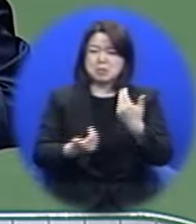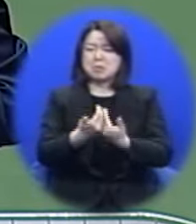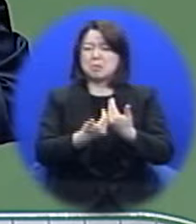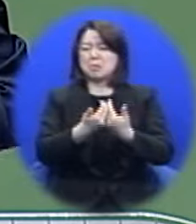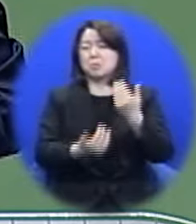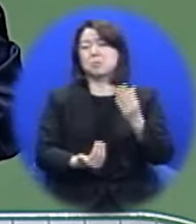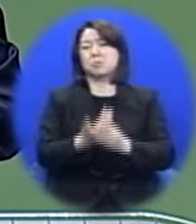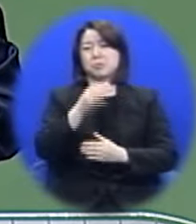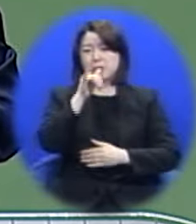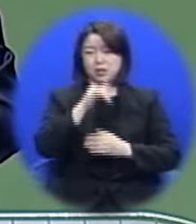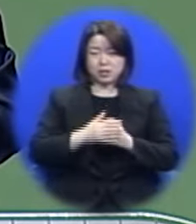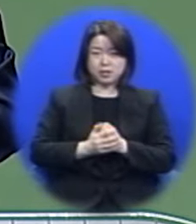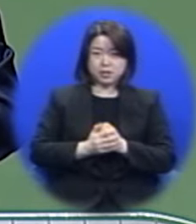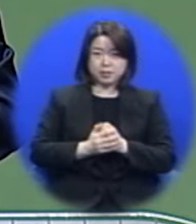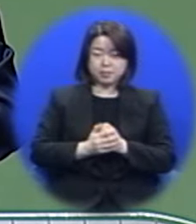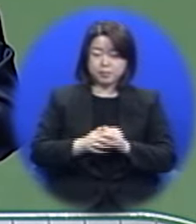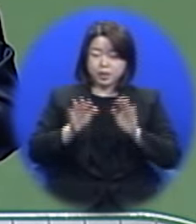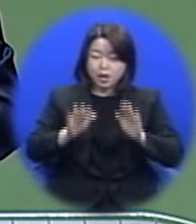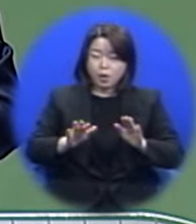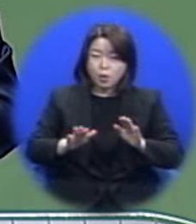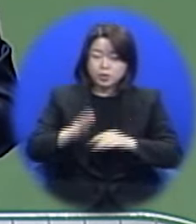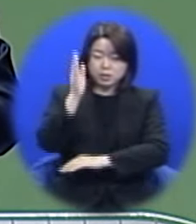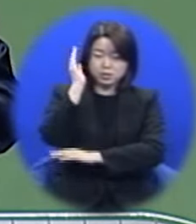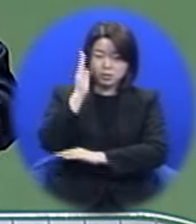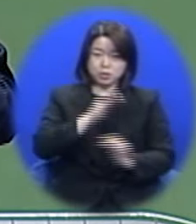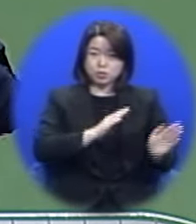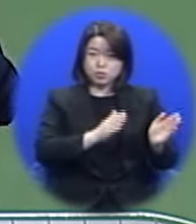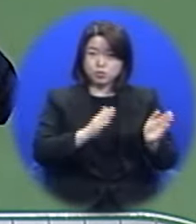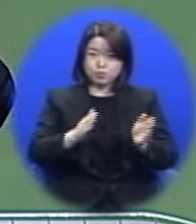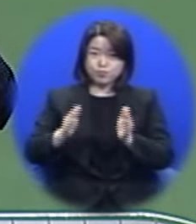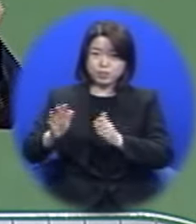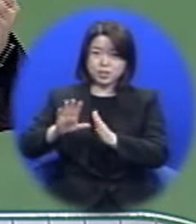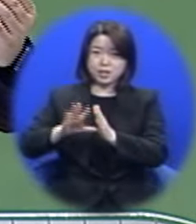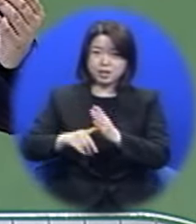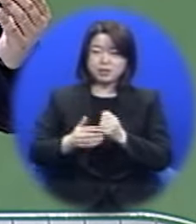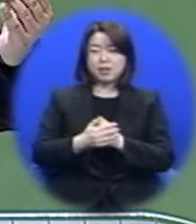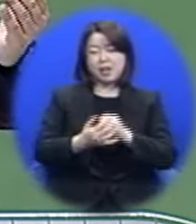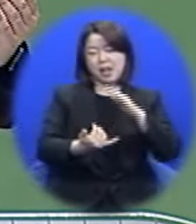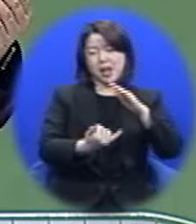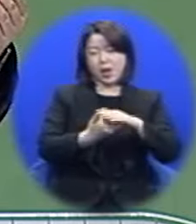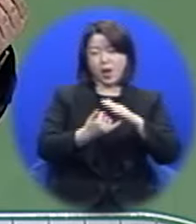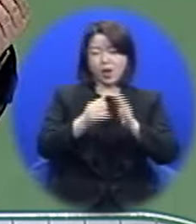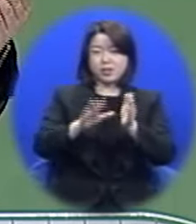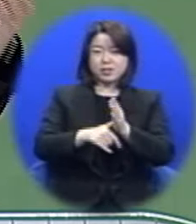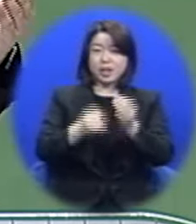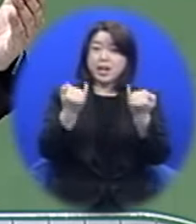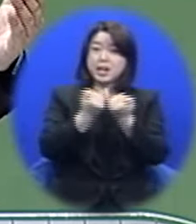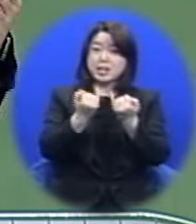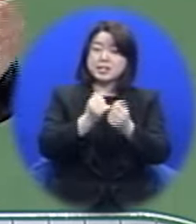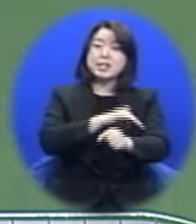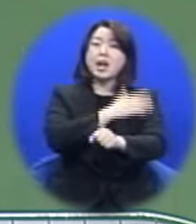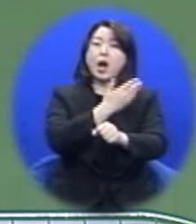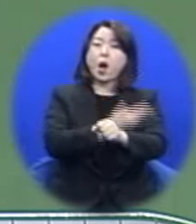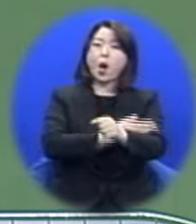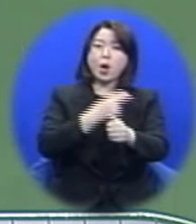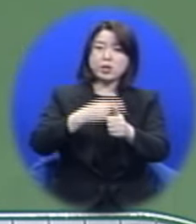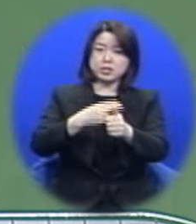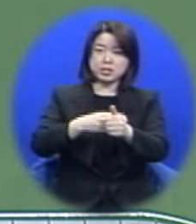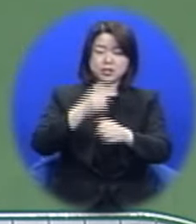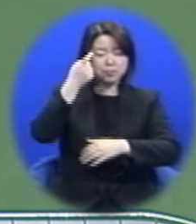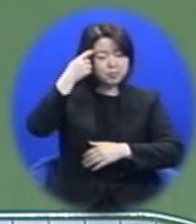저는 오늘 이 설교를 준비하면서 그 어릴 때 그 여자 권사님 선생님 생각이